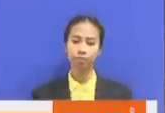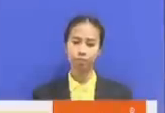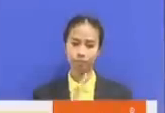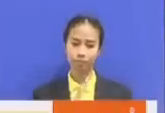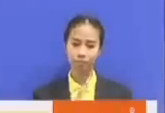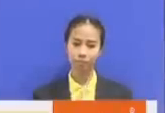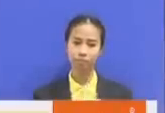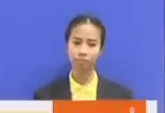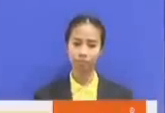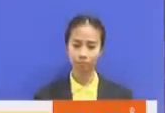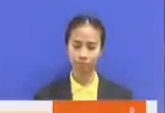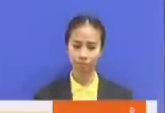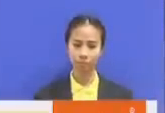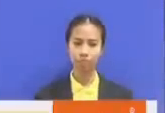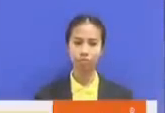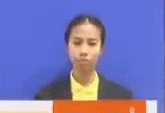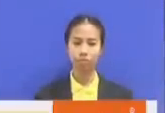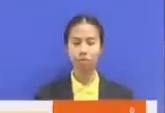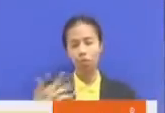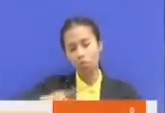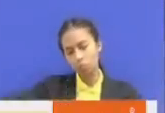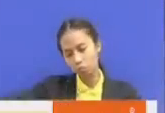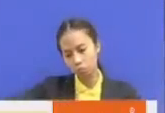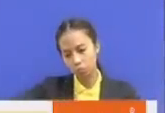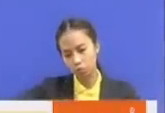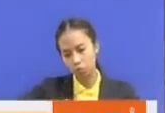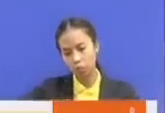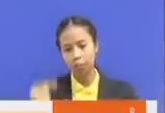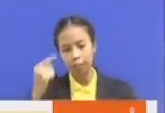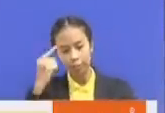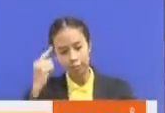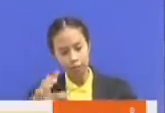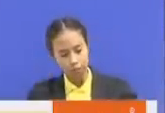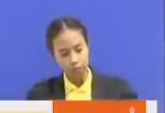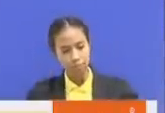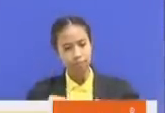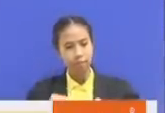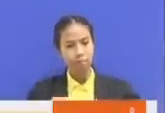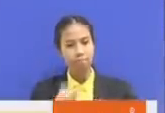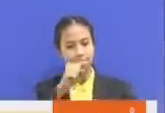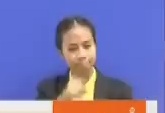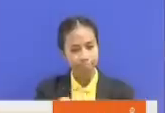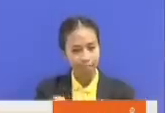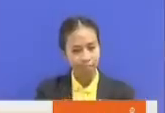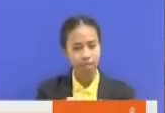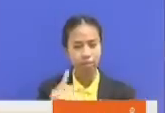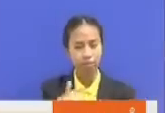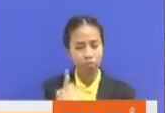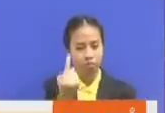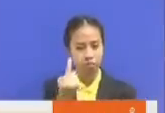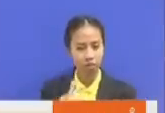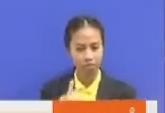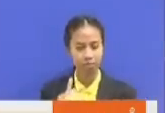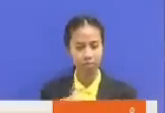ชนเต็มๆมอบความไว้วางใจให้ฉันมาทำหน้าที่